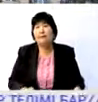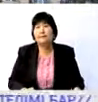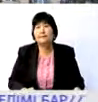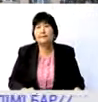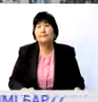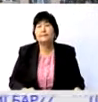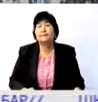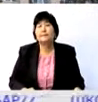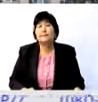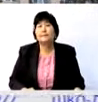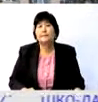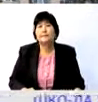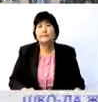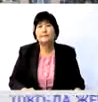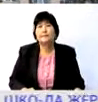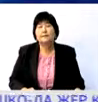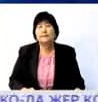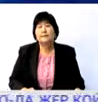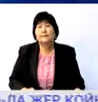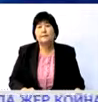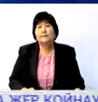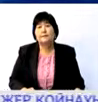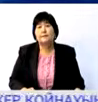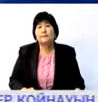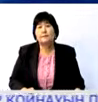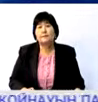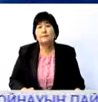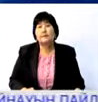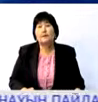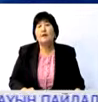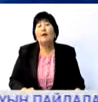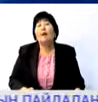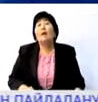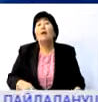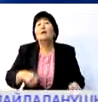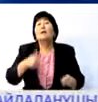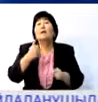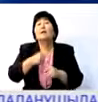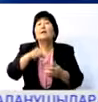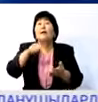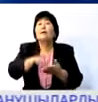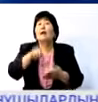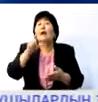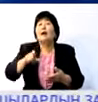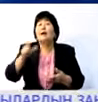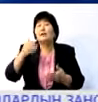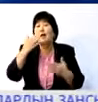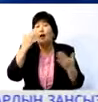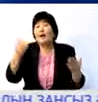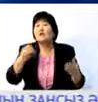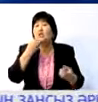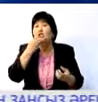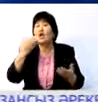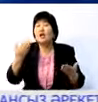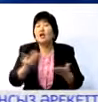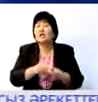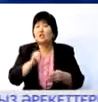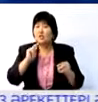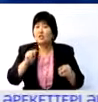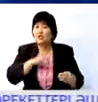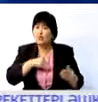Қанат Махамбетов, Қызылорда телеарнасы. Атқа мініп ел алдына шыққан азаматтар халыққа жанашыр екенін шын